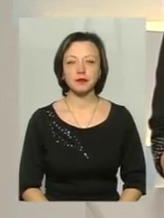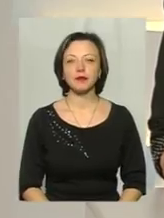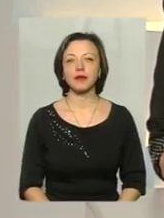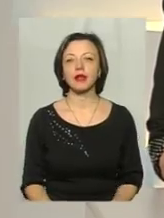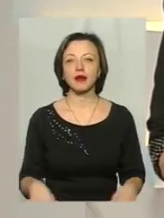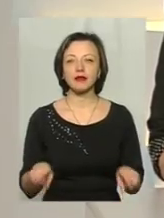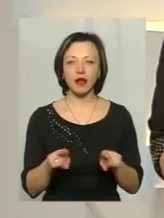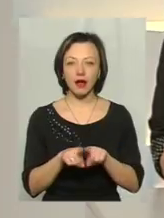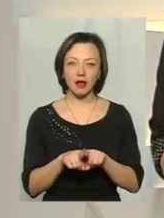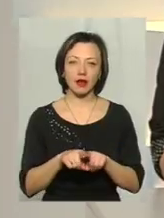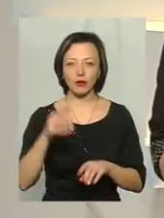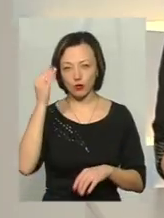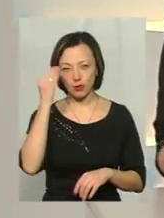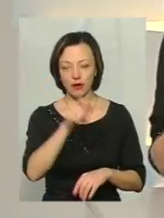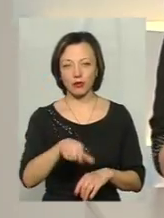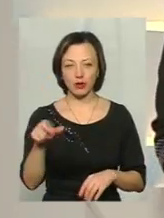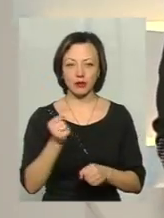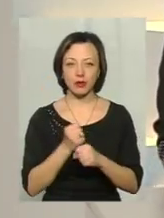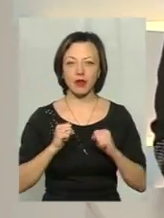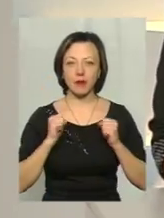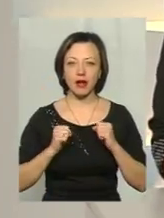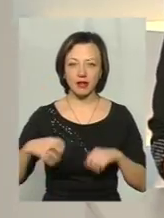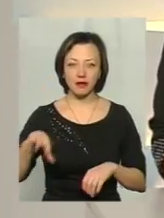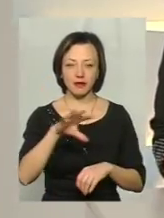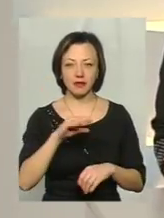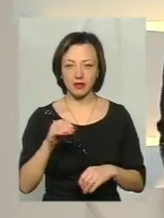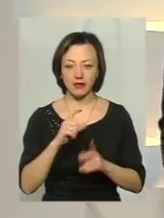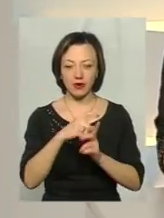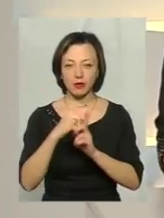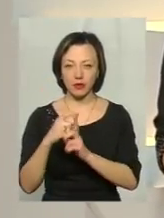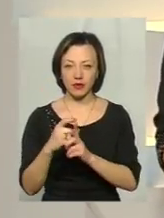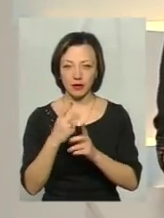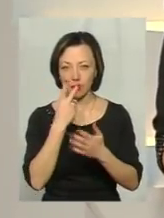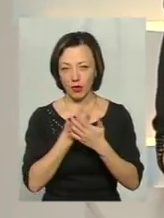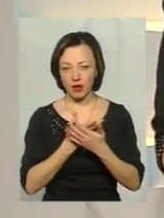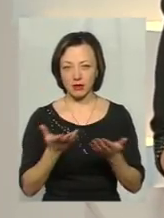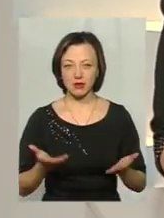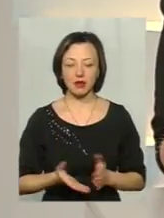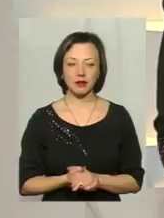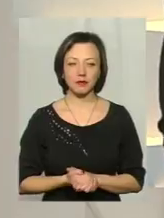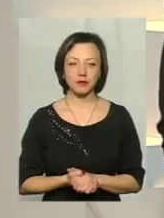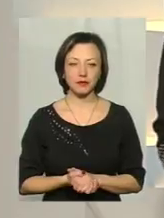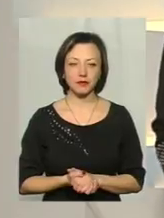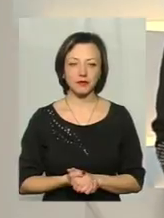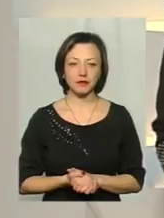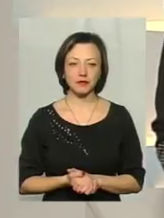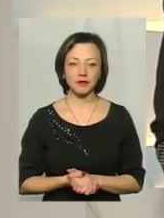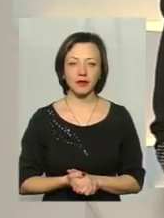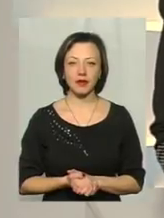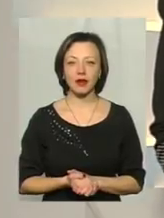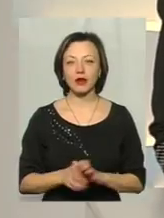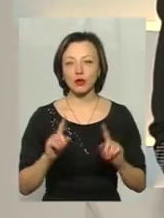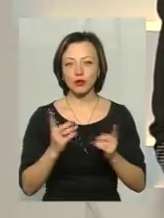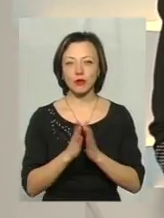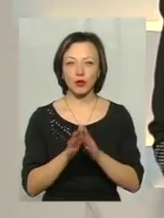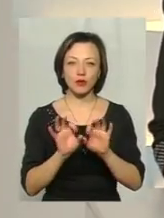Такий зріз громадської думки ми зробили, намагалися всі відповіді більш-менш показати в ефірі. Дуже